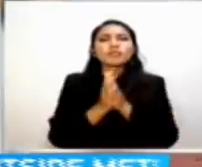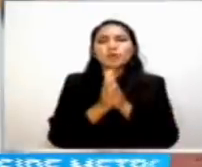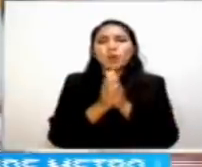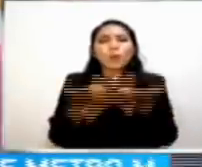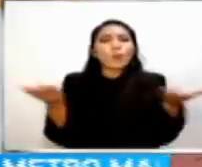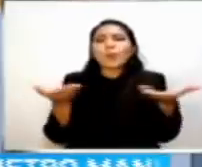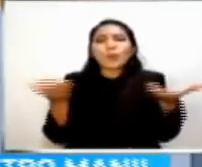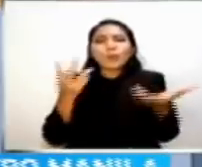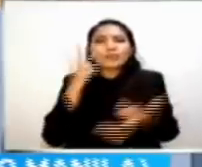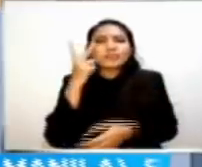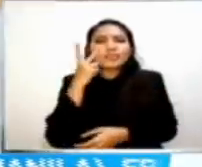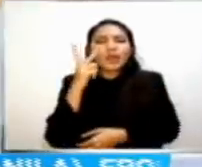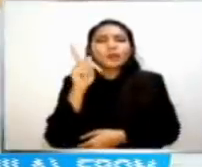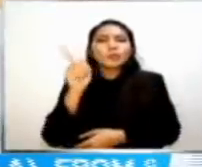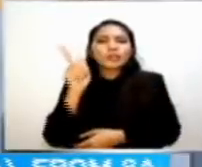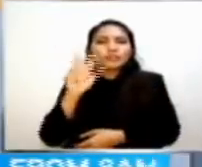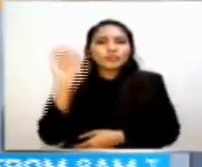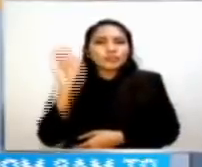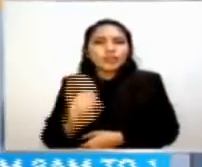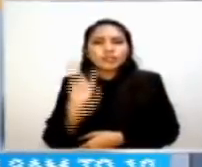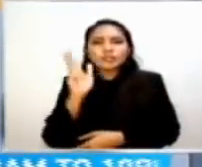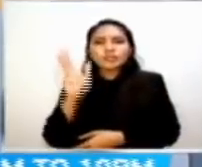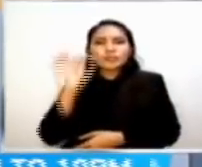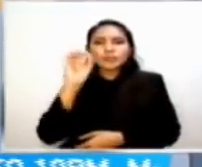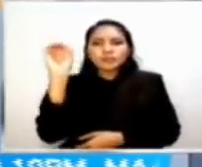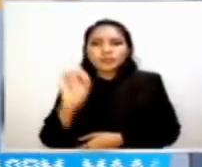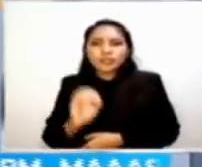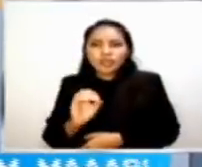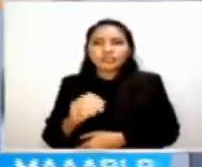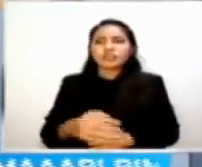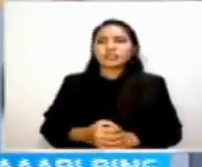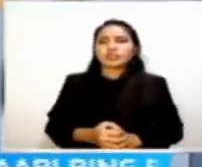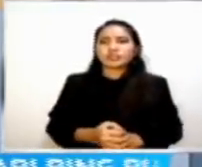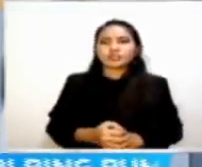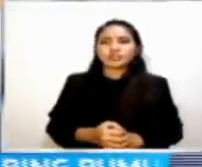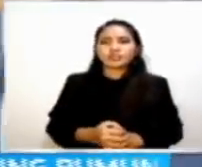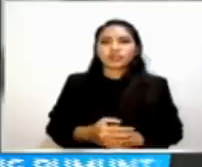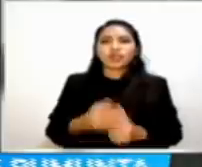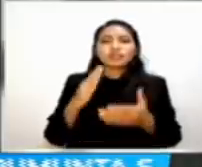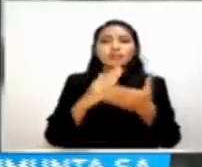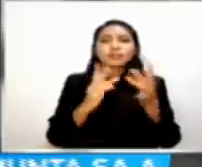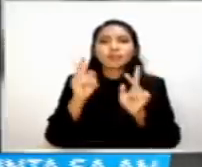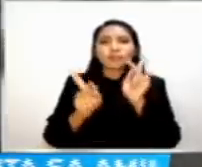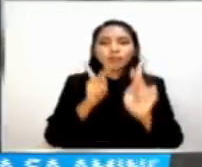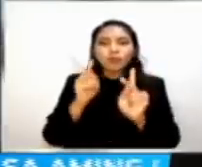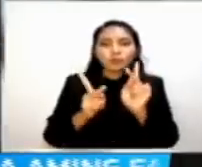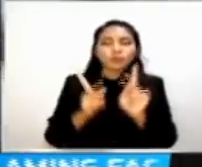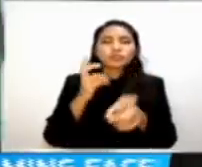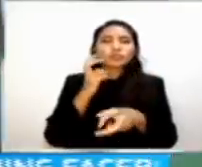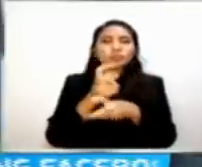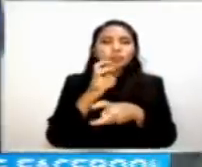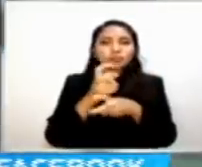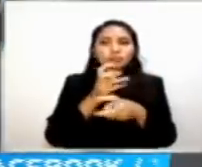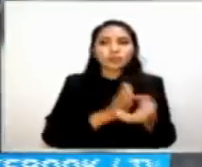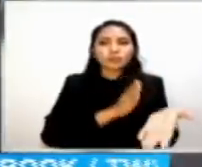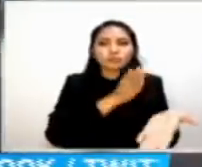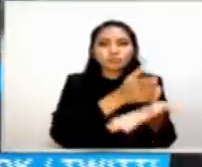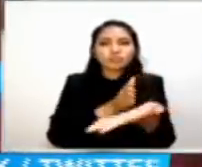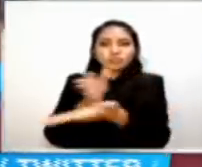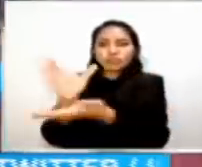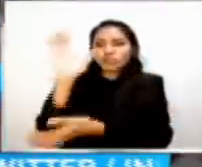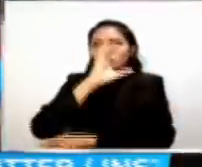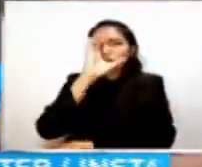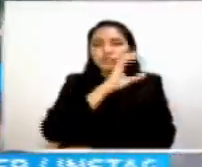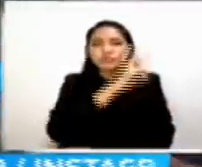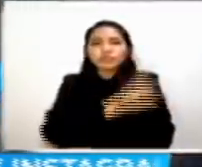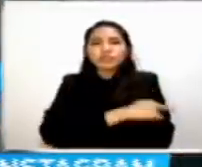at isolation beds kung may mga hirap na hirap maghanap ng ospital na tatanggap sa kanila? The data managers ng mga hospital sometimes late